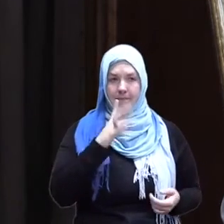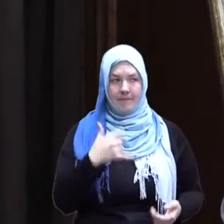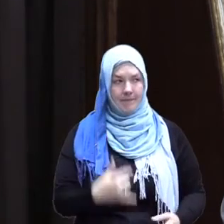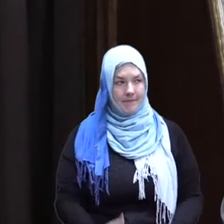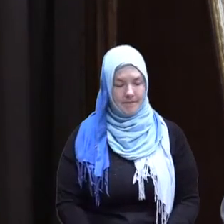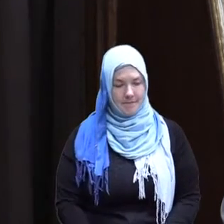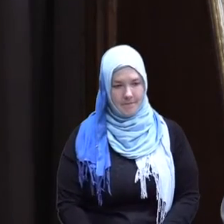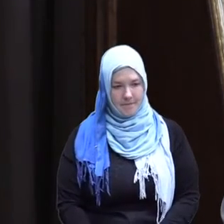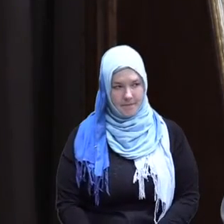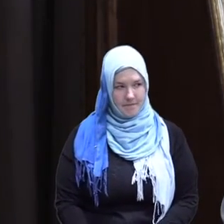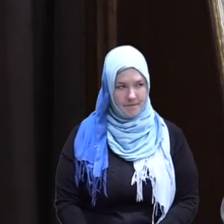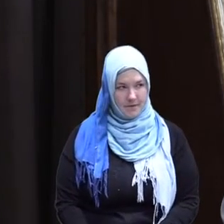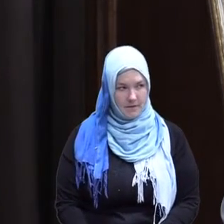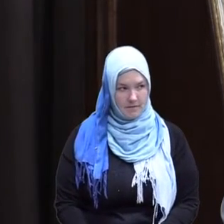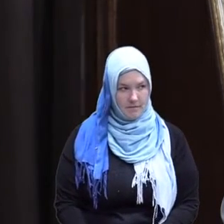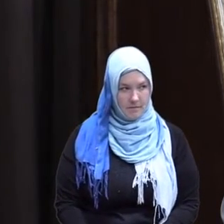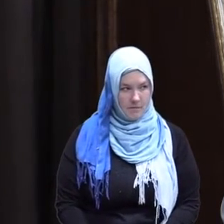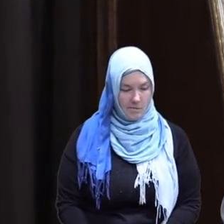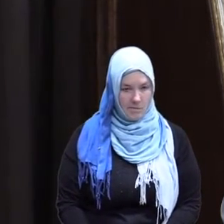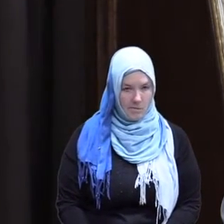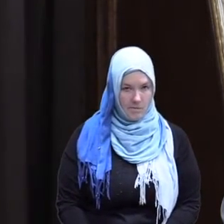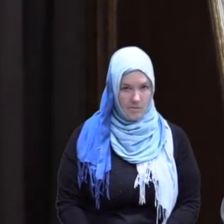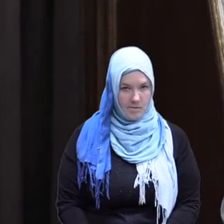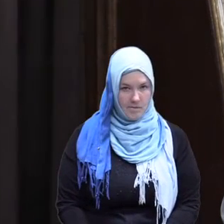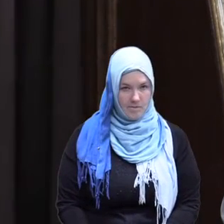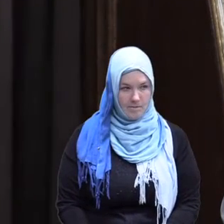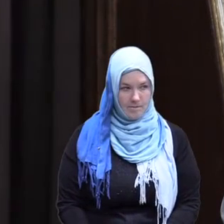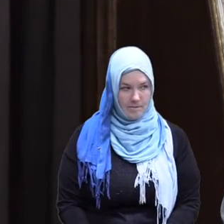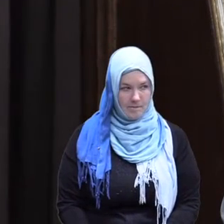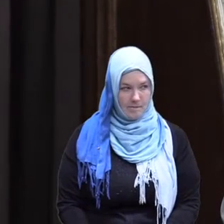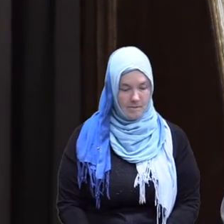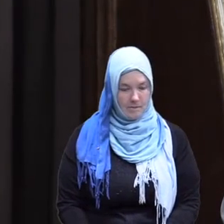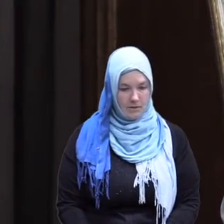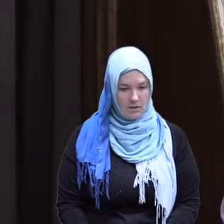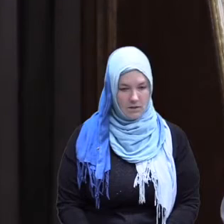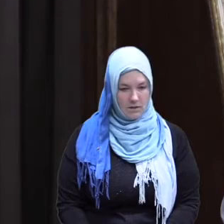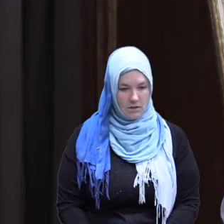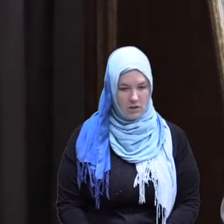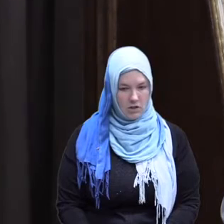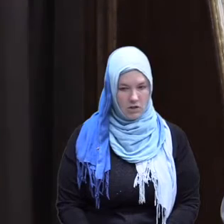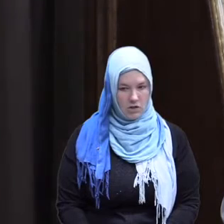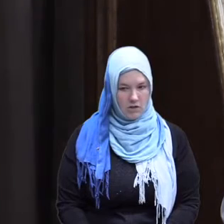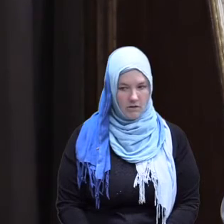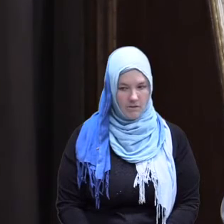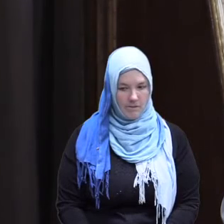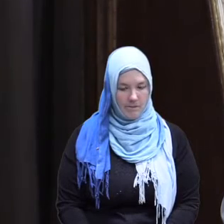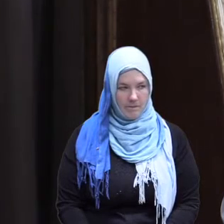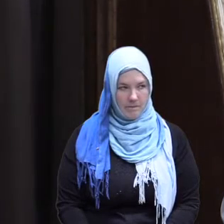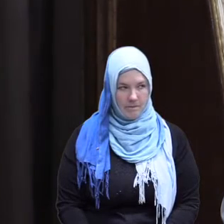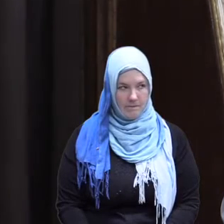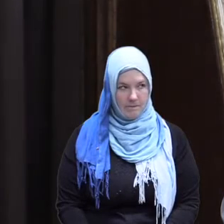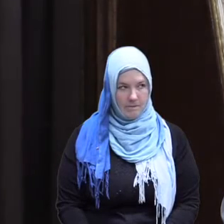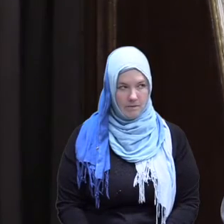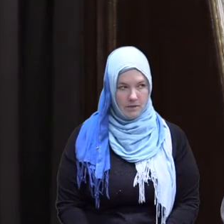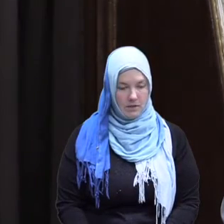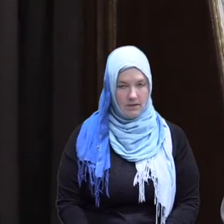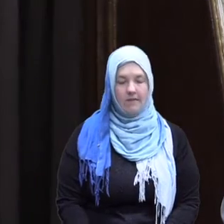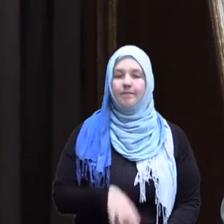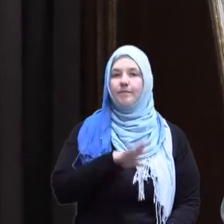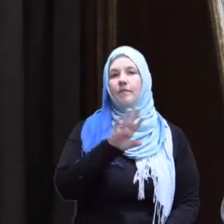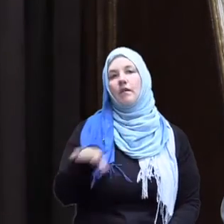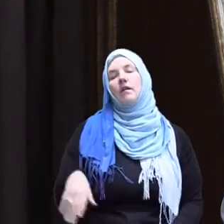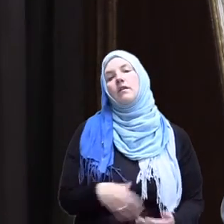الله وأحباؤه. لن تمسنا النار إلا أياما معدودة. All of those lavish